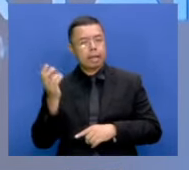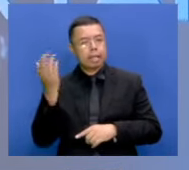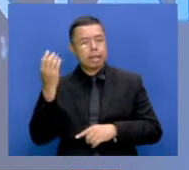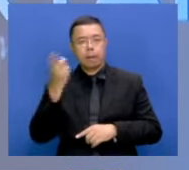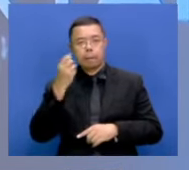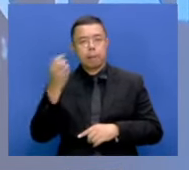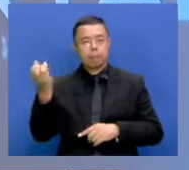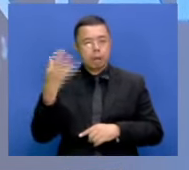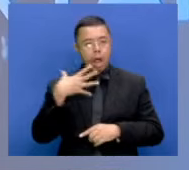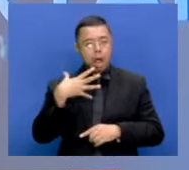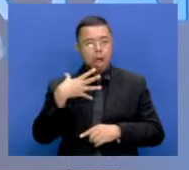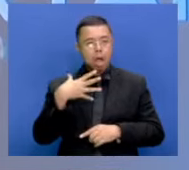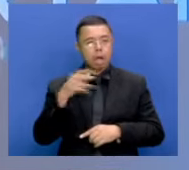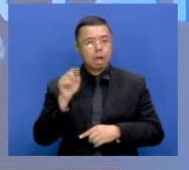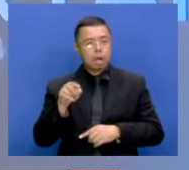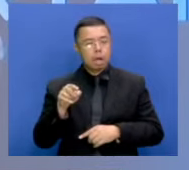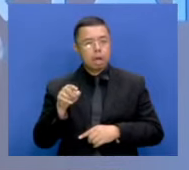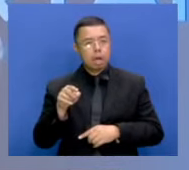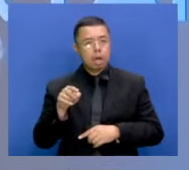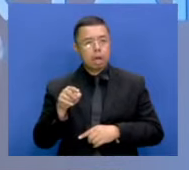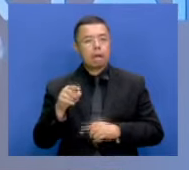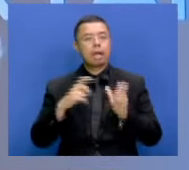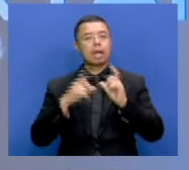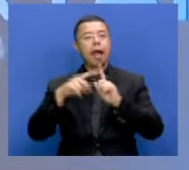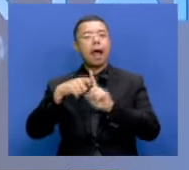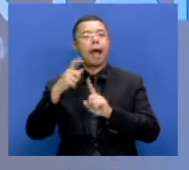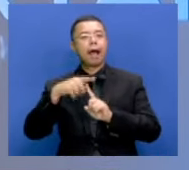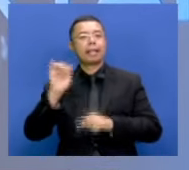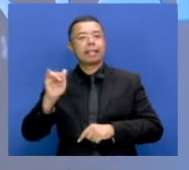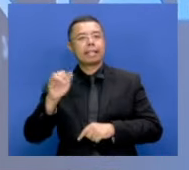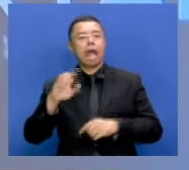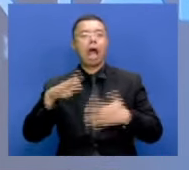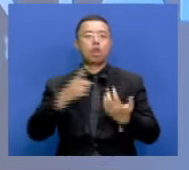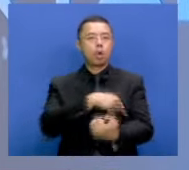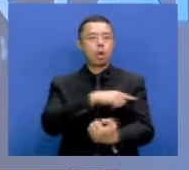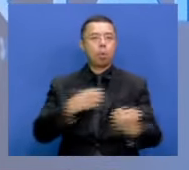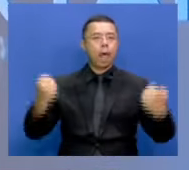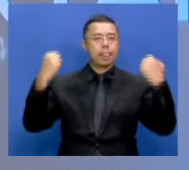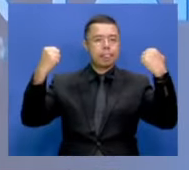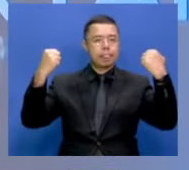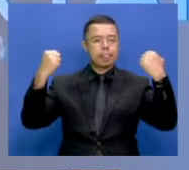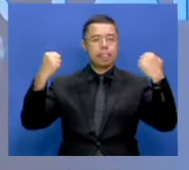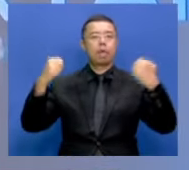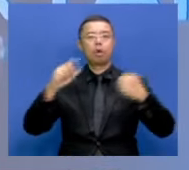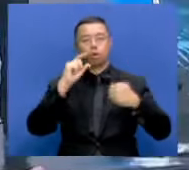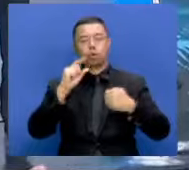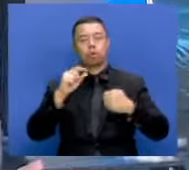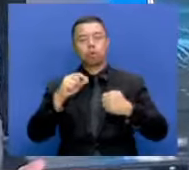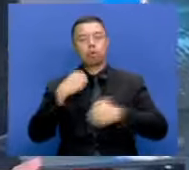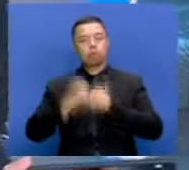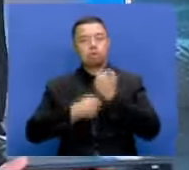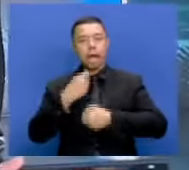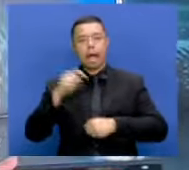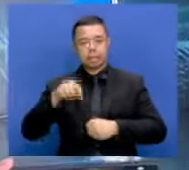tadi. Sakti juga adalah satu kekuatan yang memang memberikan arti kekuatan bagi usaha ini.